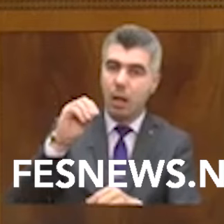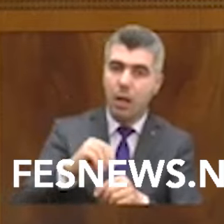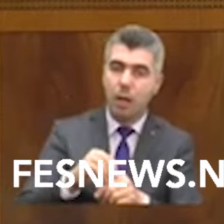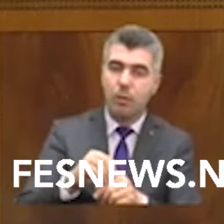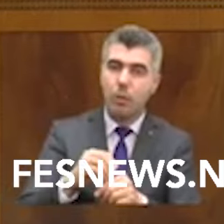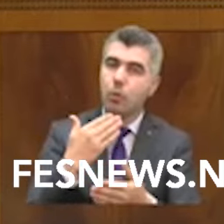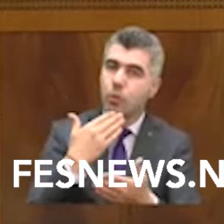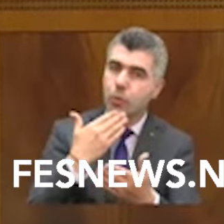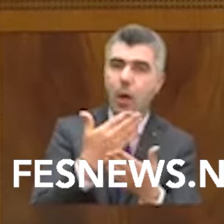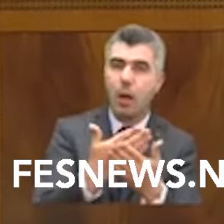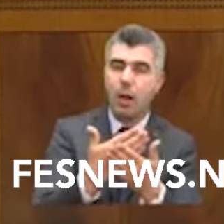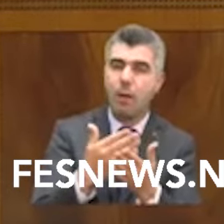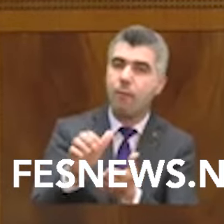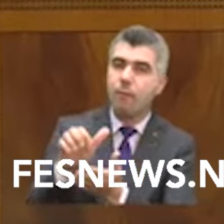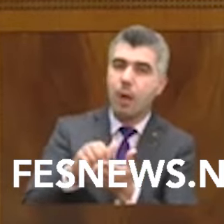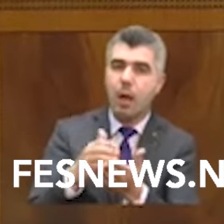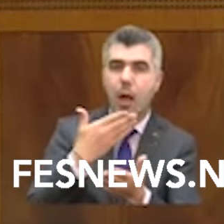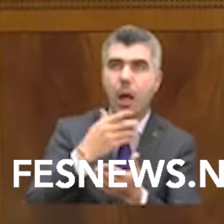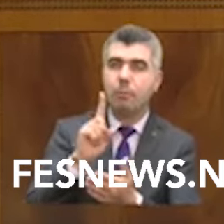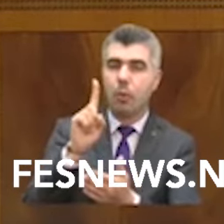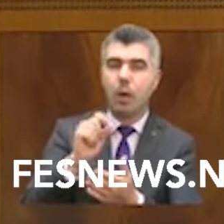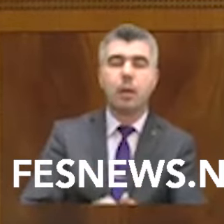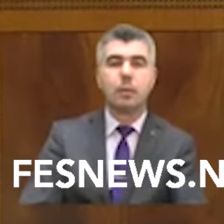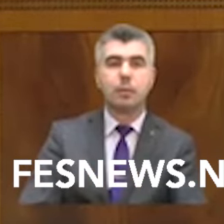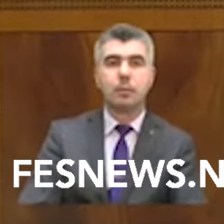شكروا الفلاحه وحمد الله.